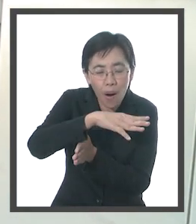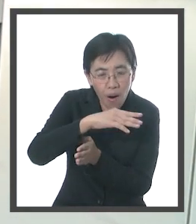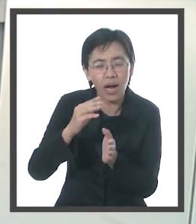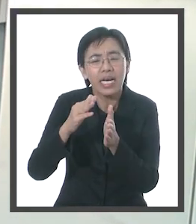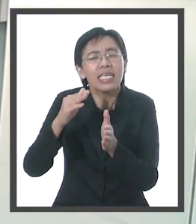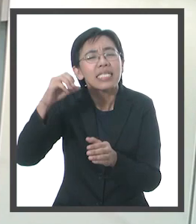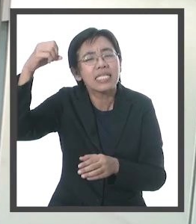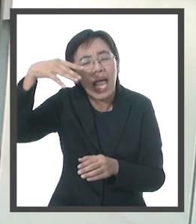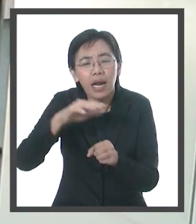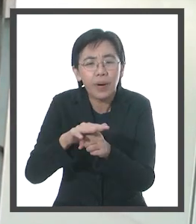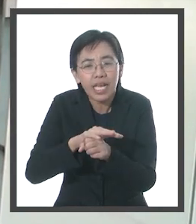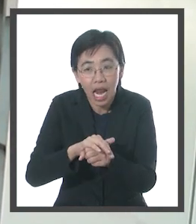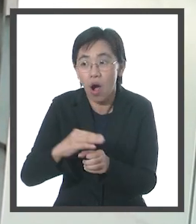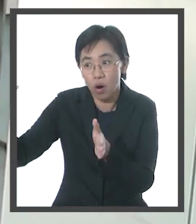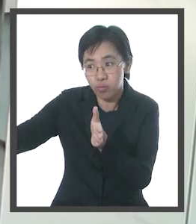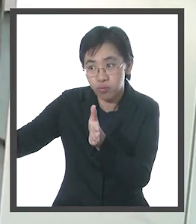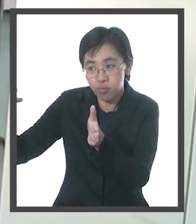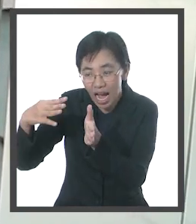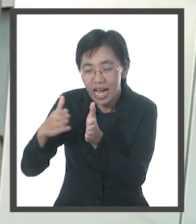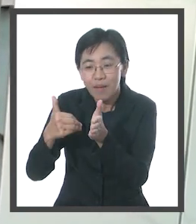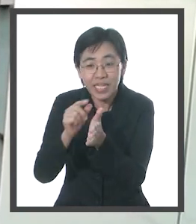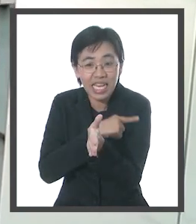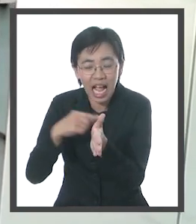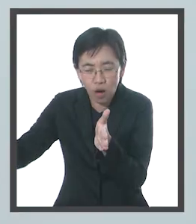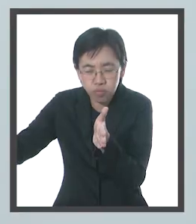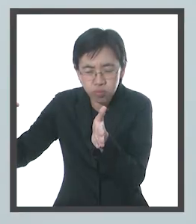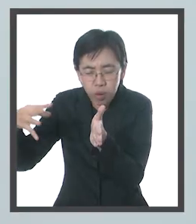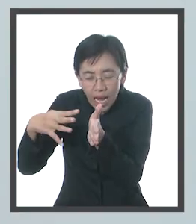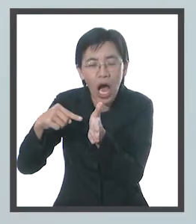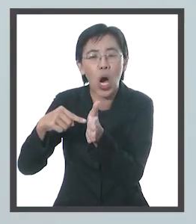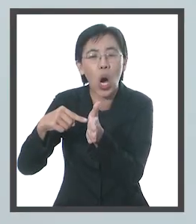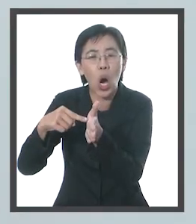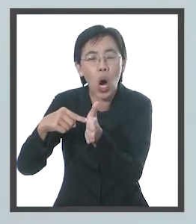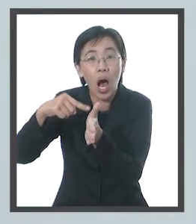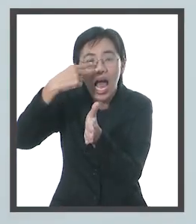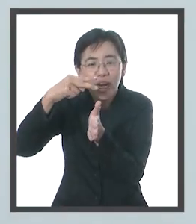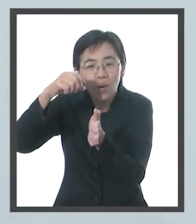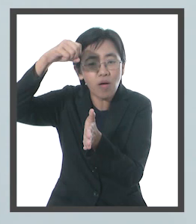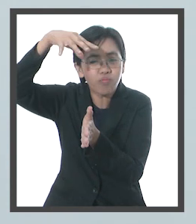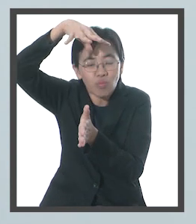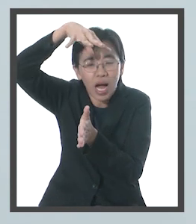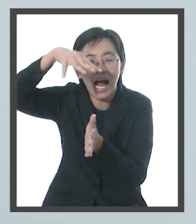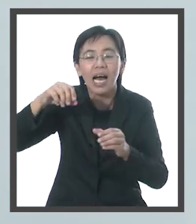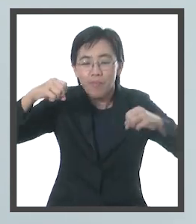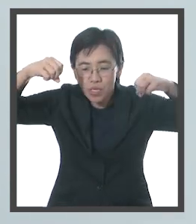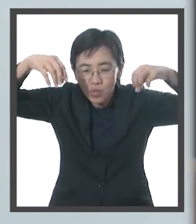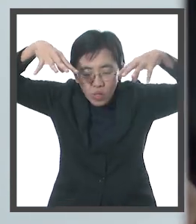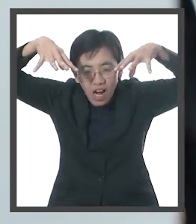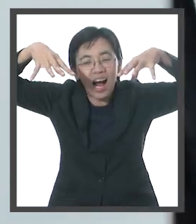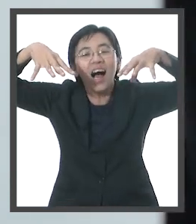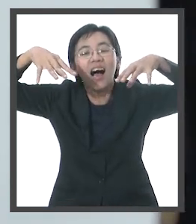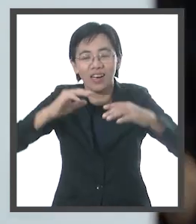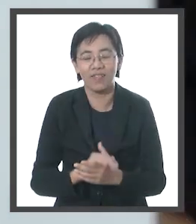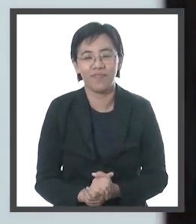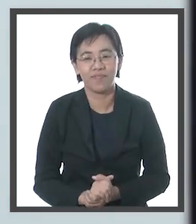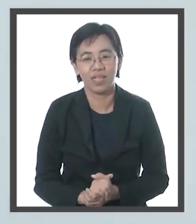ะหรอกแต่ว่าใช้การชิ่งของแสงแล้วก็สีขาวเนี่ยค่ะทำให้เราสามารถมีไฟที่สว่างสม่ำเสมอแบบยูนิฟอร์มไล